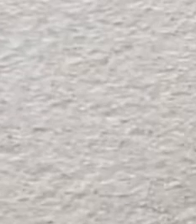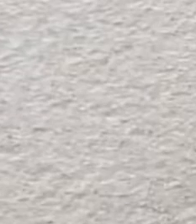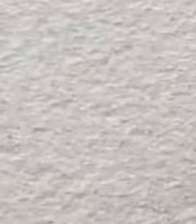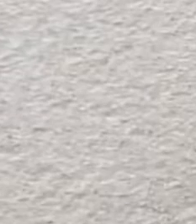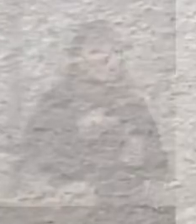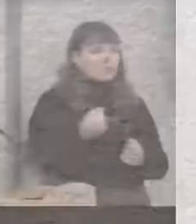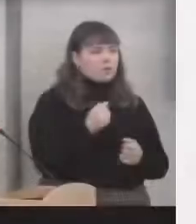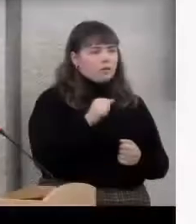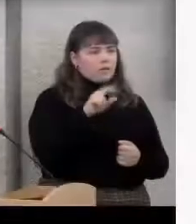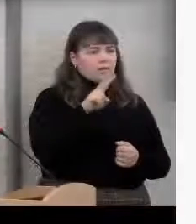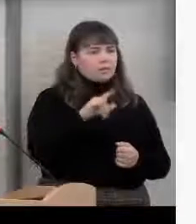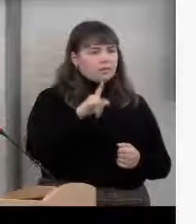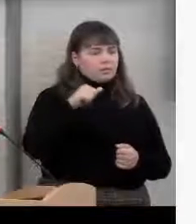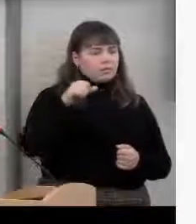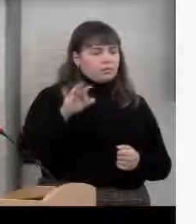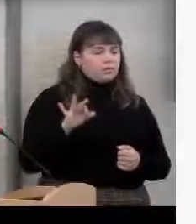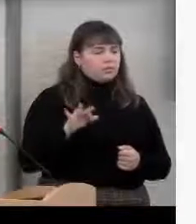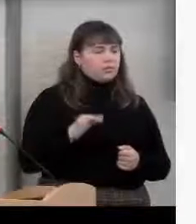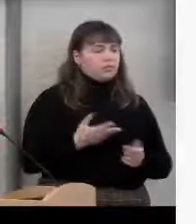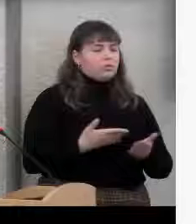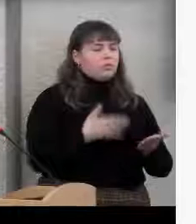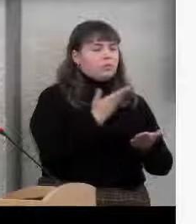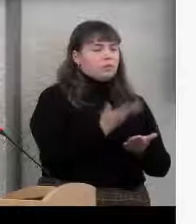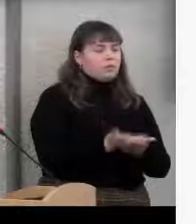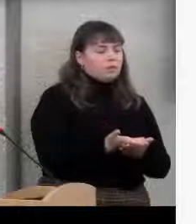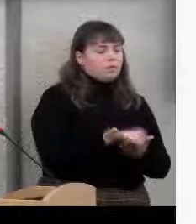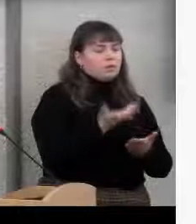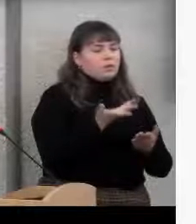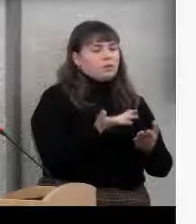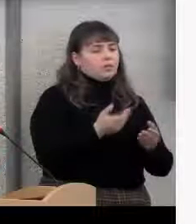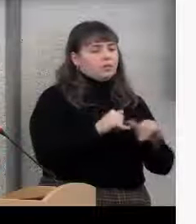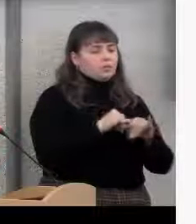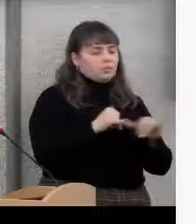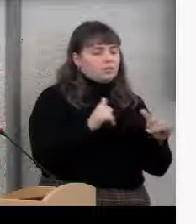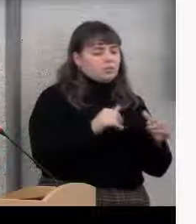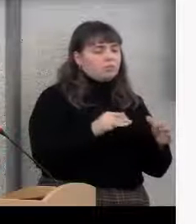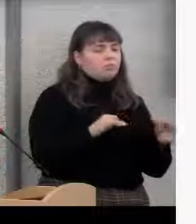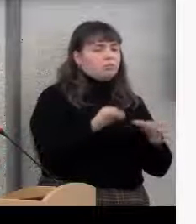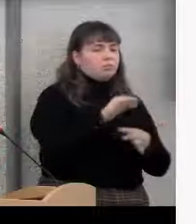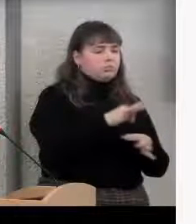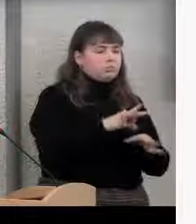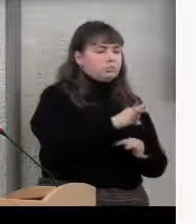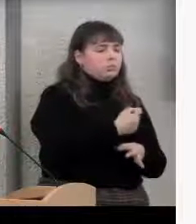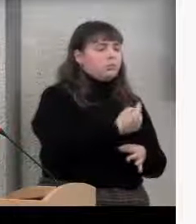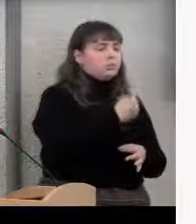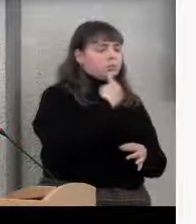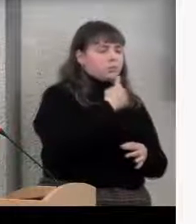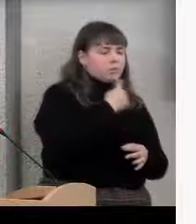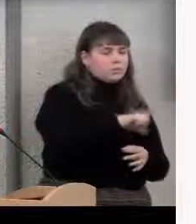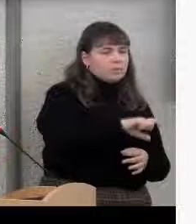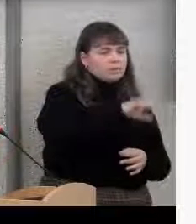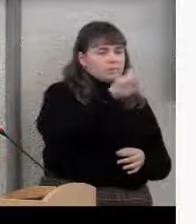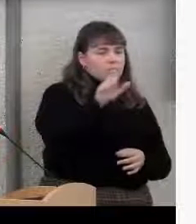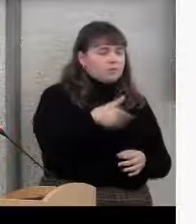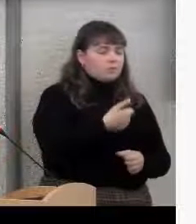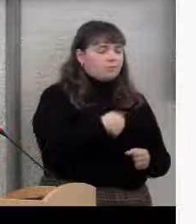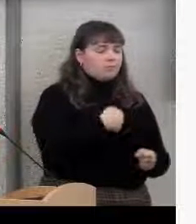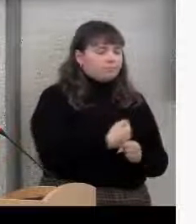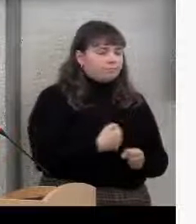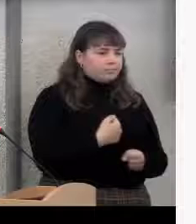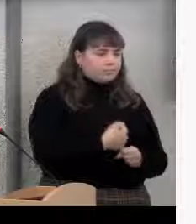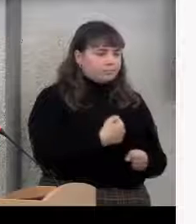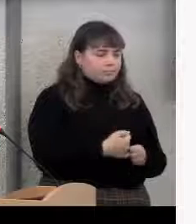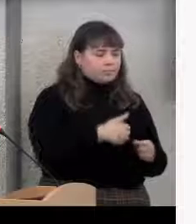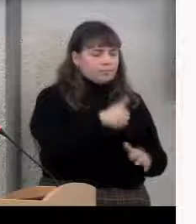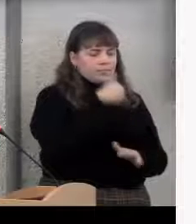pristatysime startuolio ekosistemos plėtros projektą, prie kurio sunkiai, ilgai ir su dideliu entuziazmu dirbame